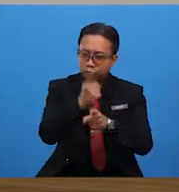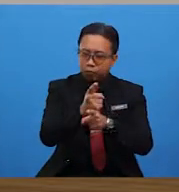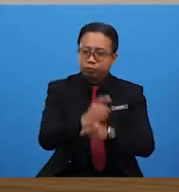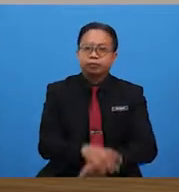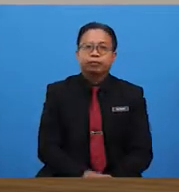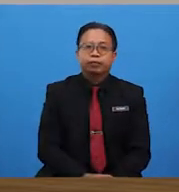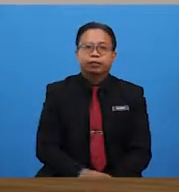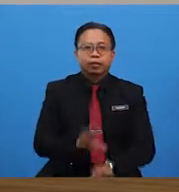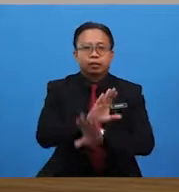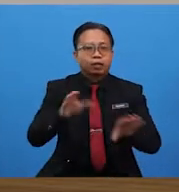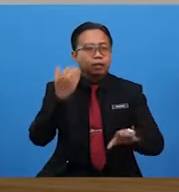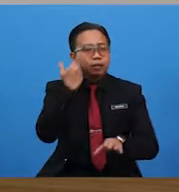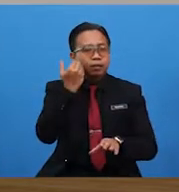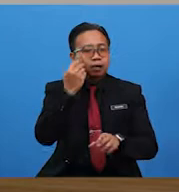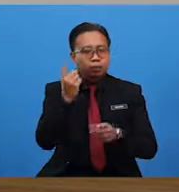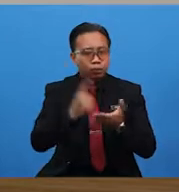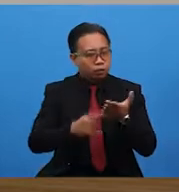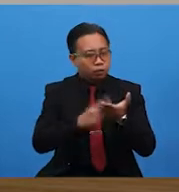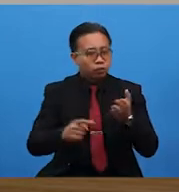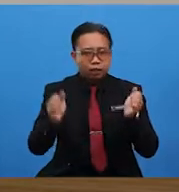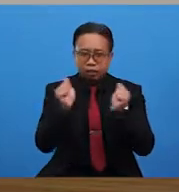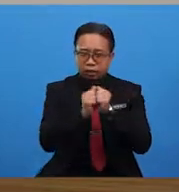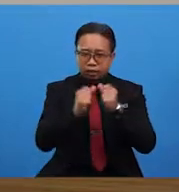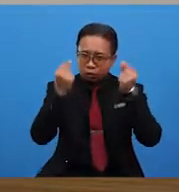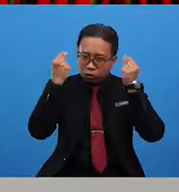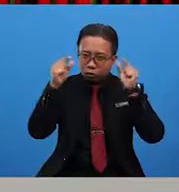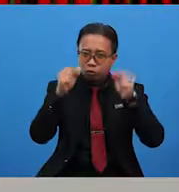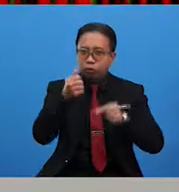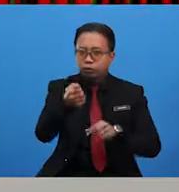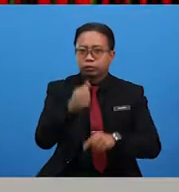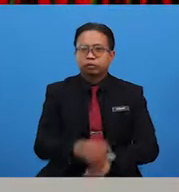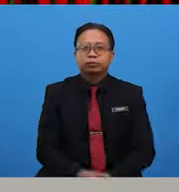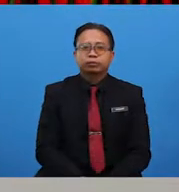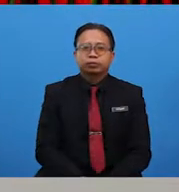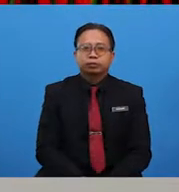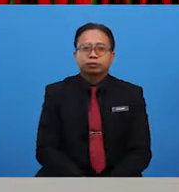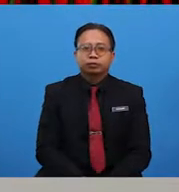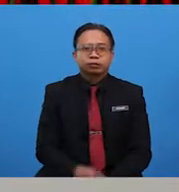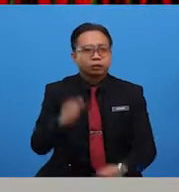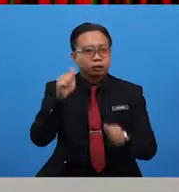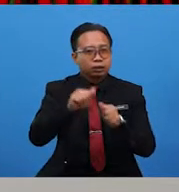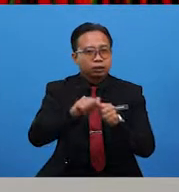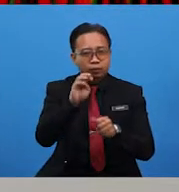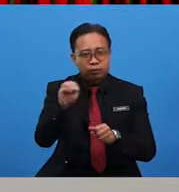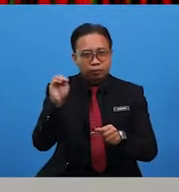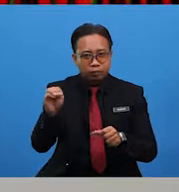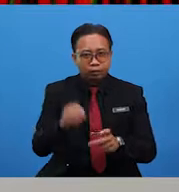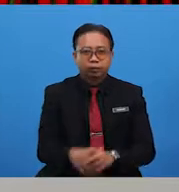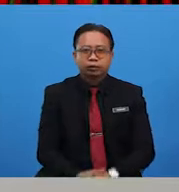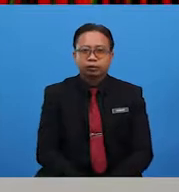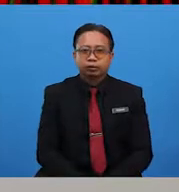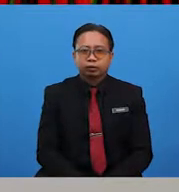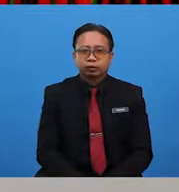Jangan malu ya berbincang dengan guru pembimbing masing-masing ya kita ingatkan kepada pelajar sekali lagi WC